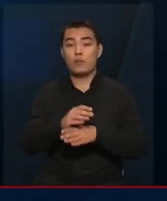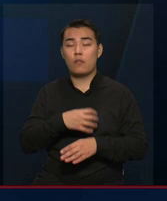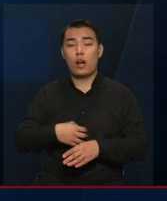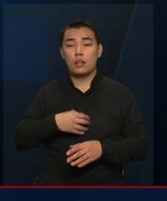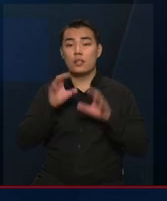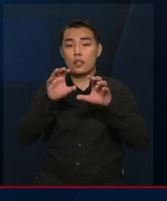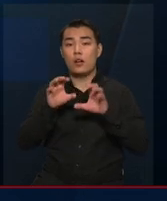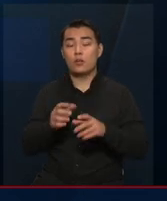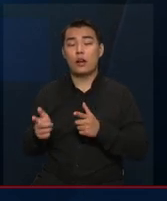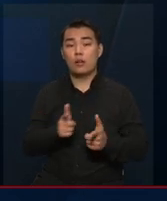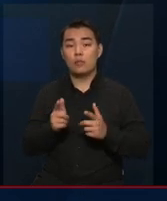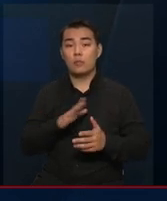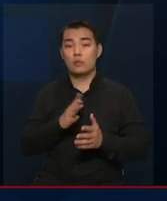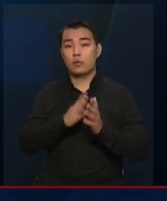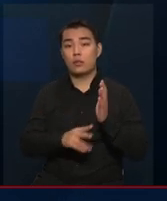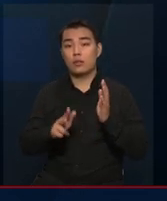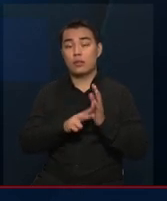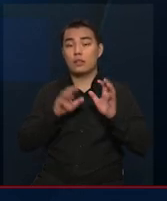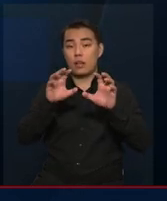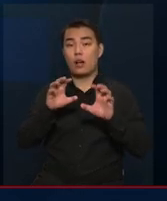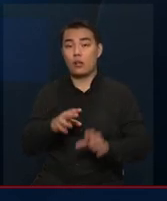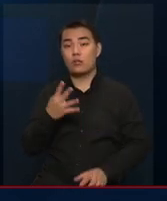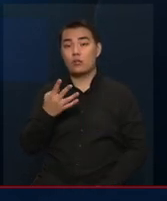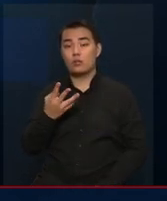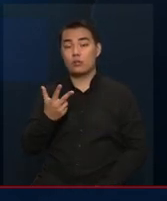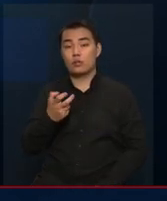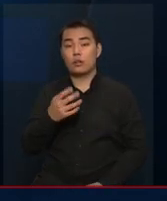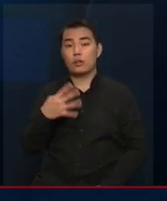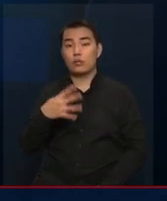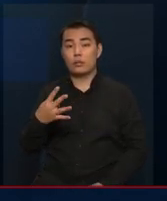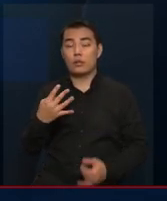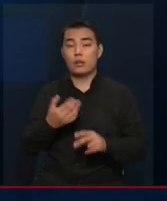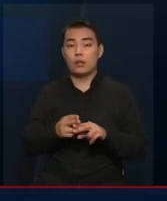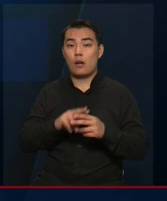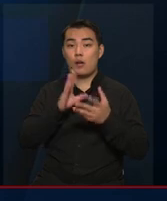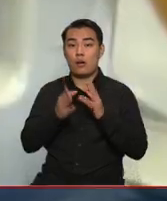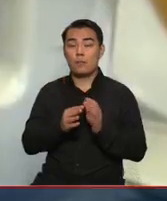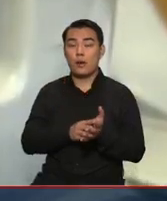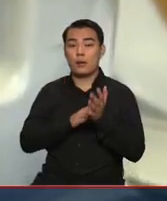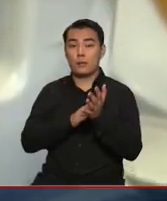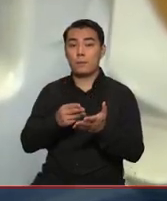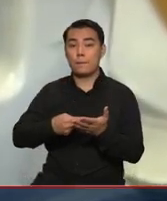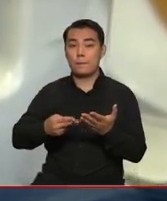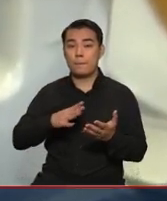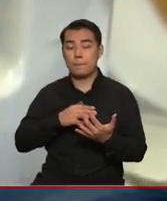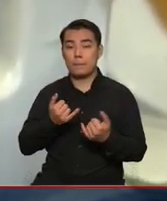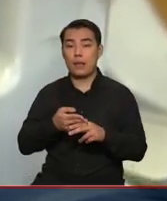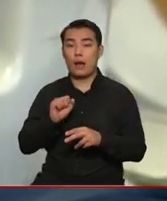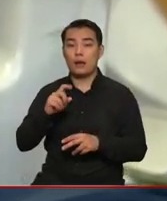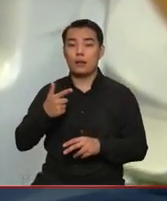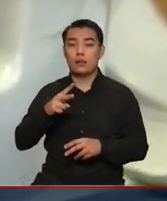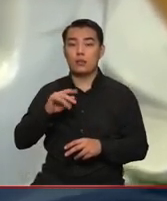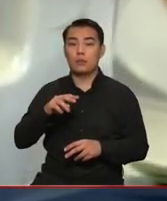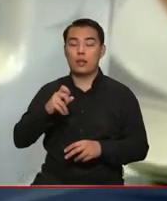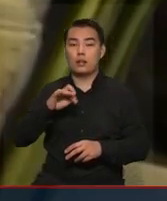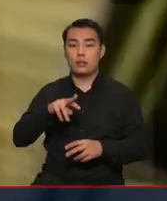заңдар әзірленді. Президент 98 заңға, 344 жарлыққа, 91 өкімге қол қойған. Оның ішінде агломерацияларды дамыту